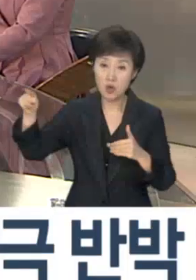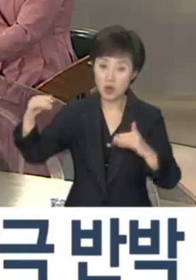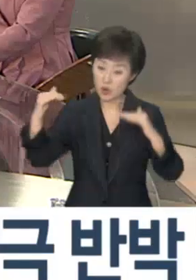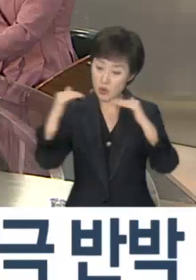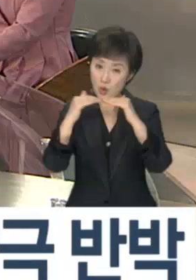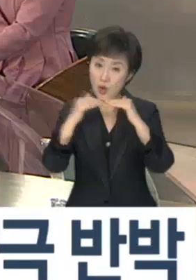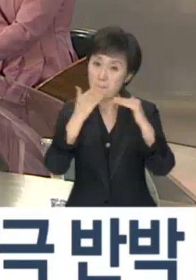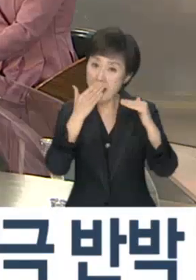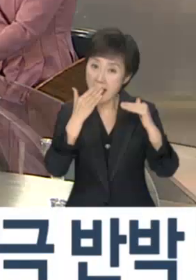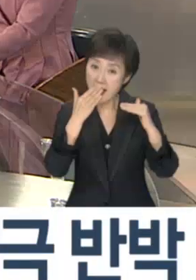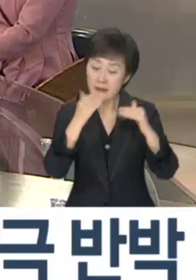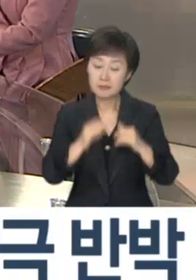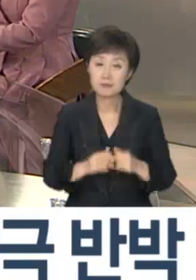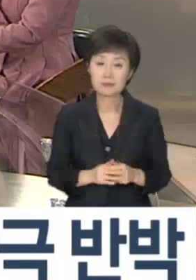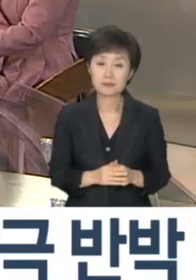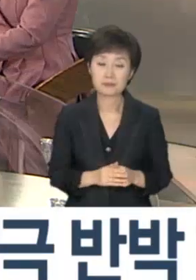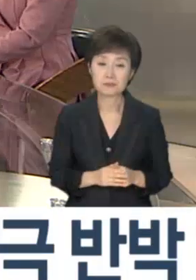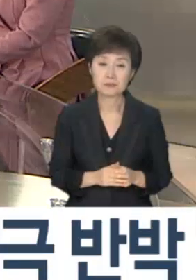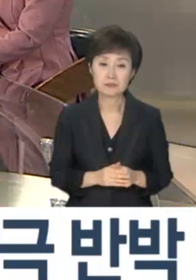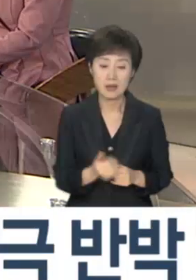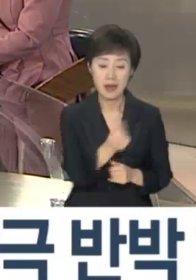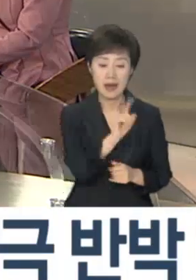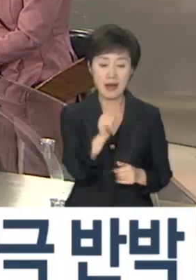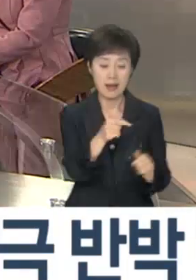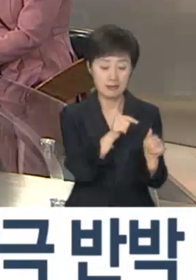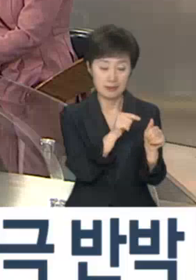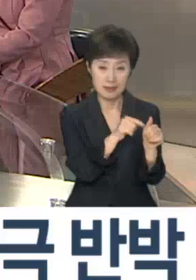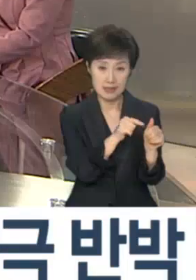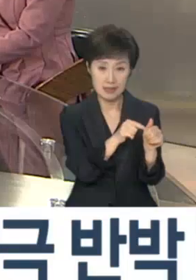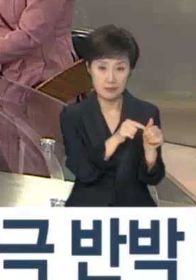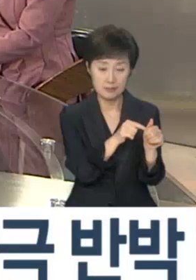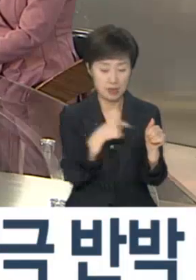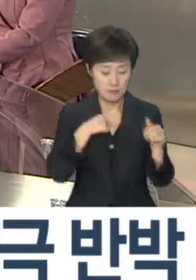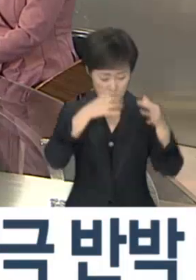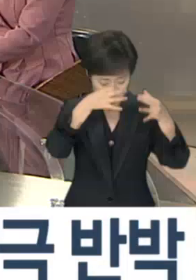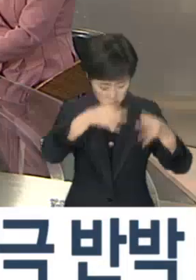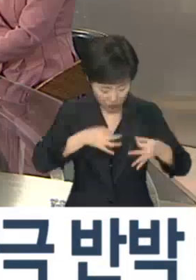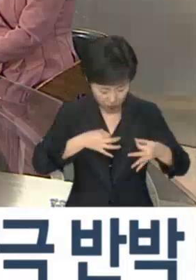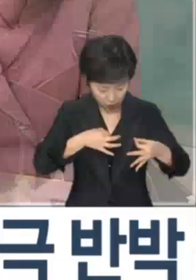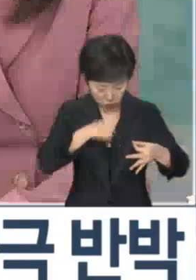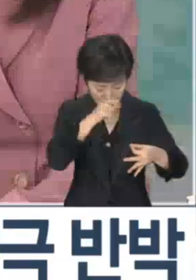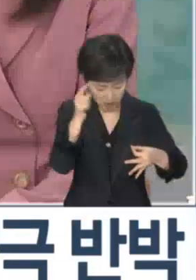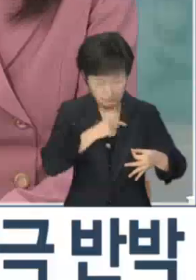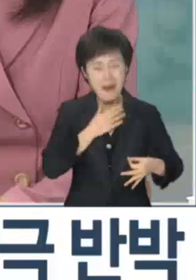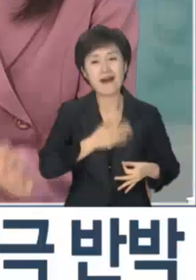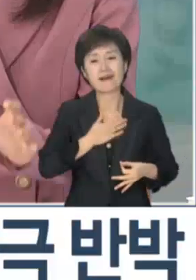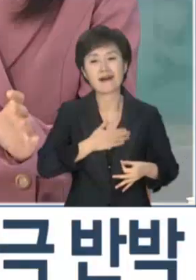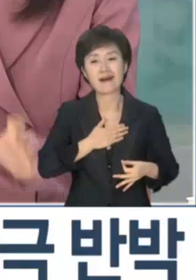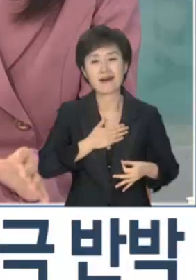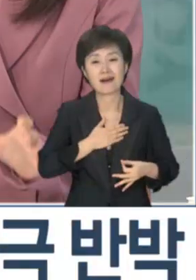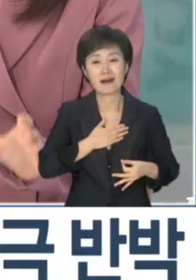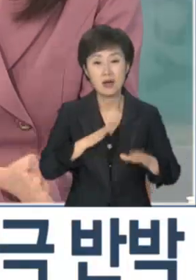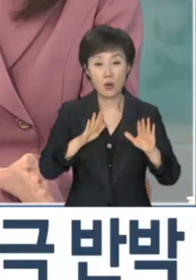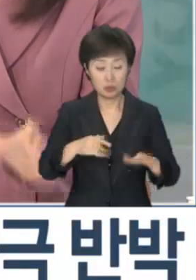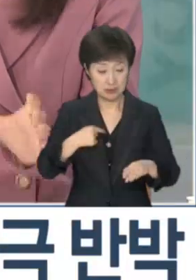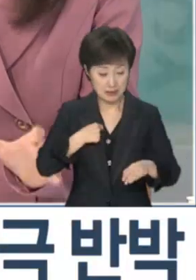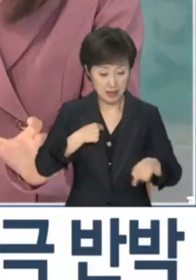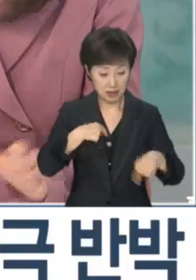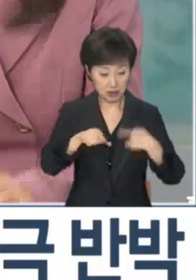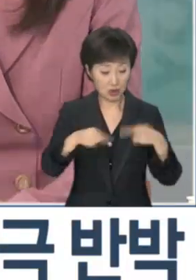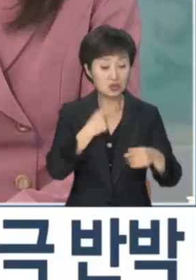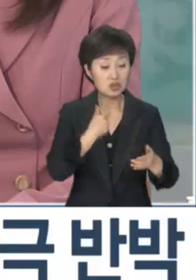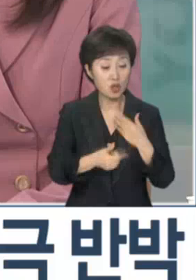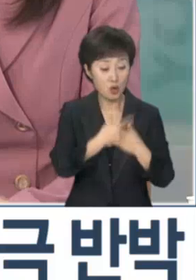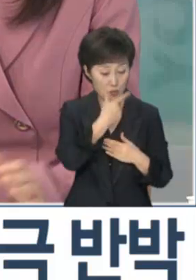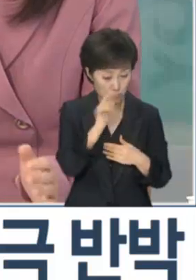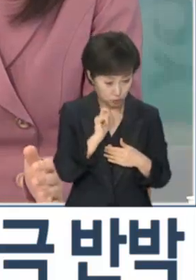가능하리라 보시는지요? 사실 그 한동훈 장관이 본인의 약점이 무엇인지는 잘 알고 계신 것 같습니다. 그래서 오늘 정치 경험이 부족하다 이